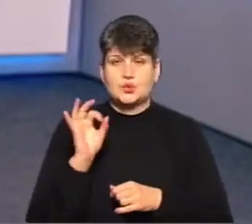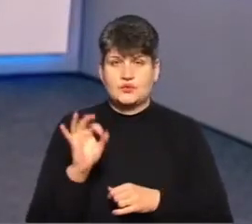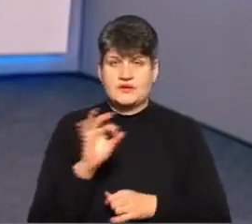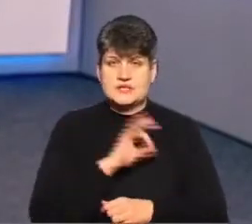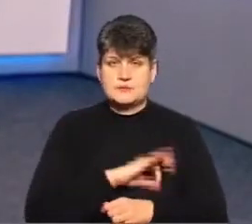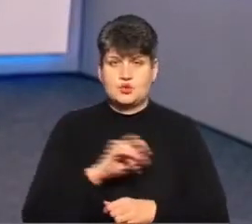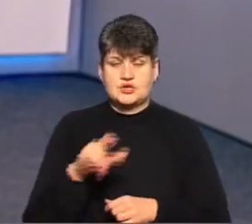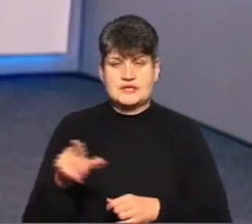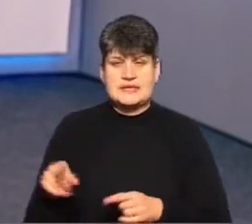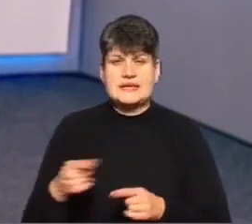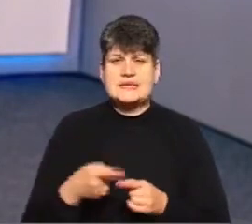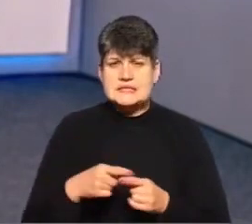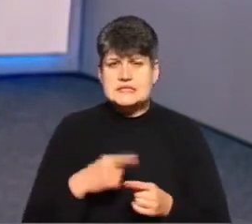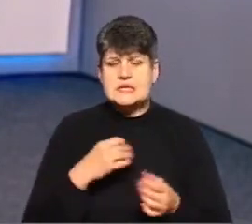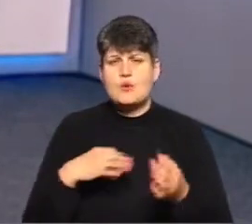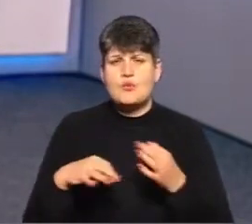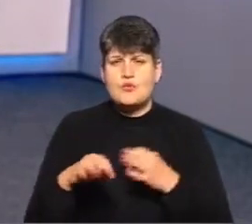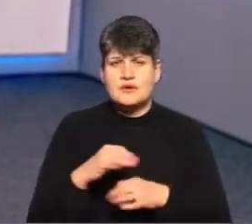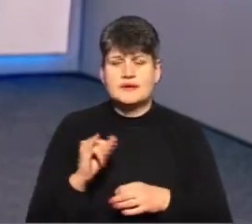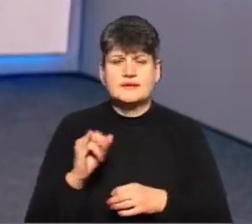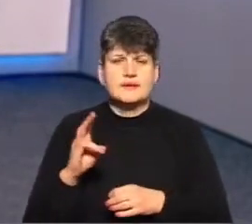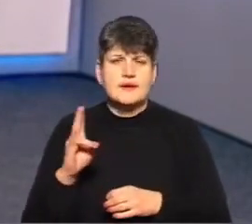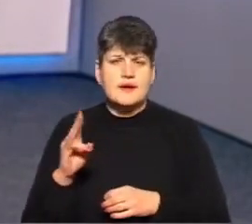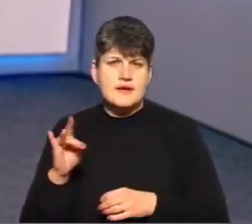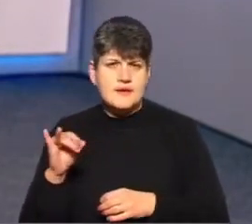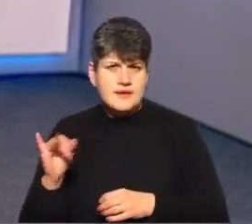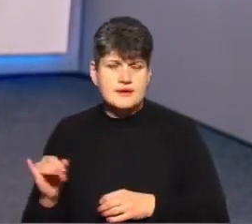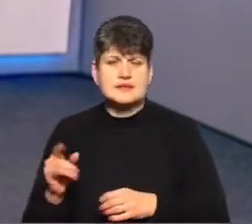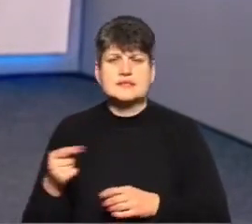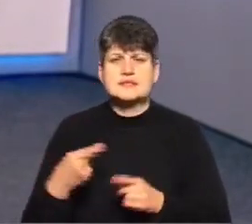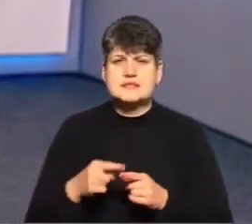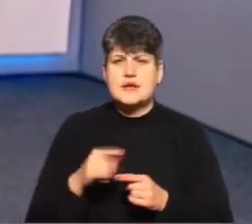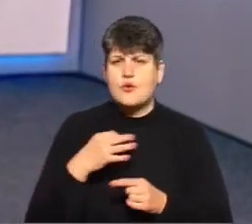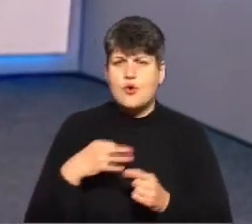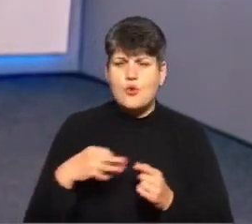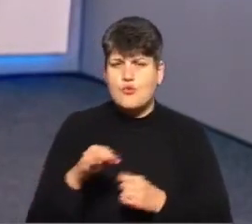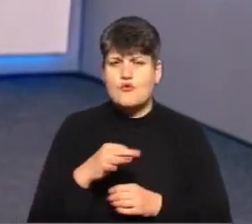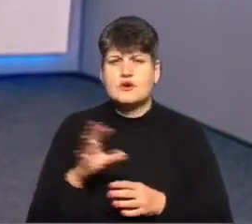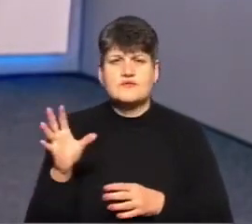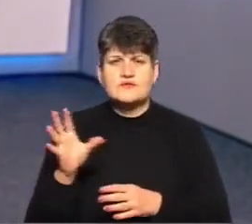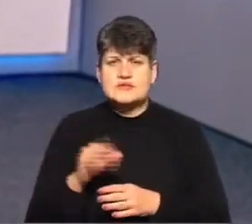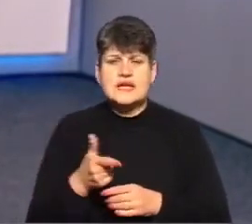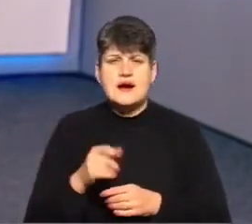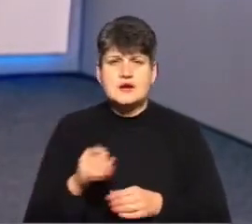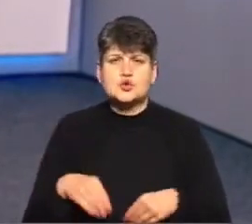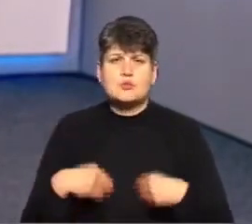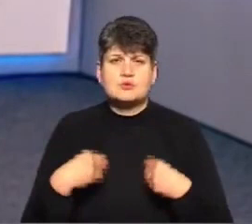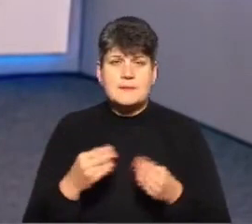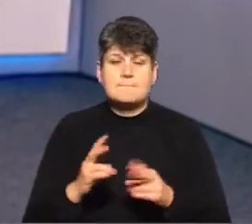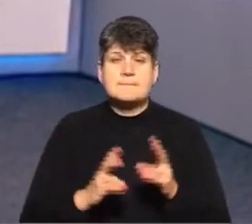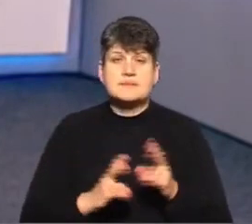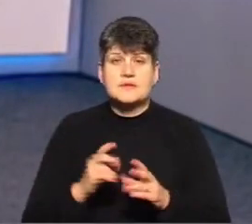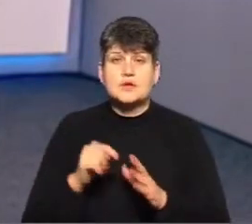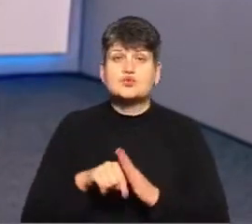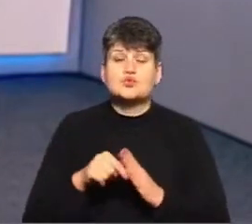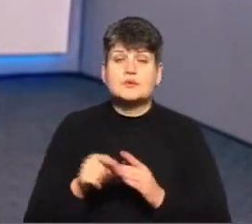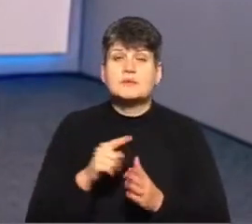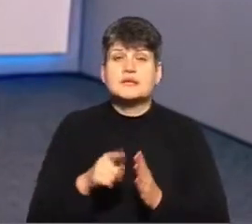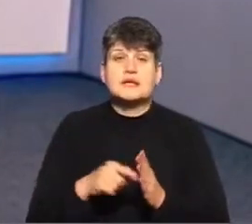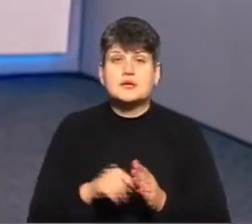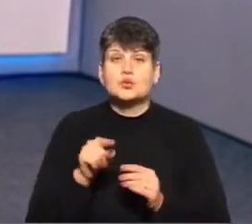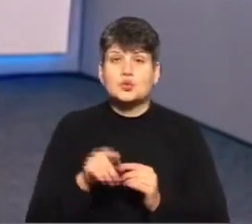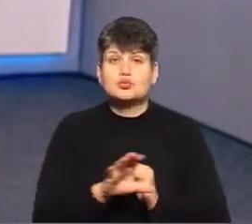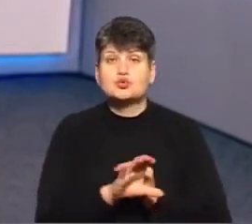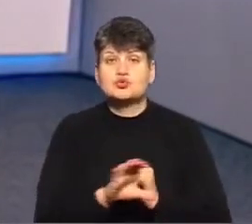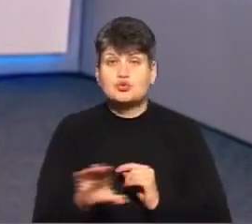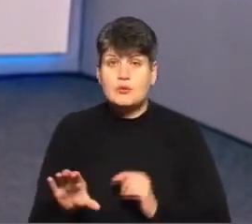обговорювали НКРЄ, це обговорювали всі газопостачальні підприємства. Суть питання в тому, що труба була